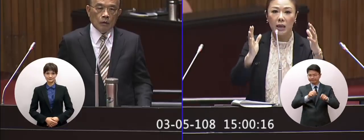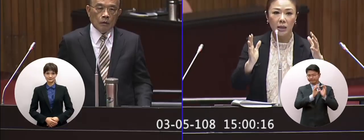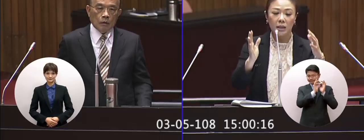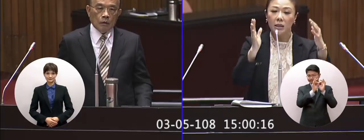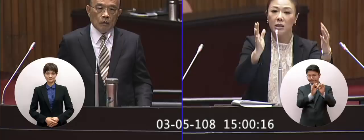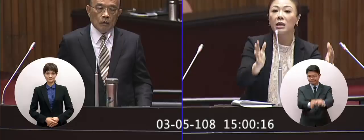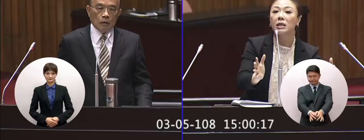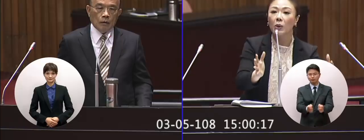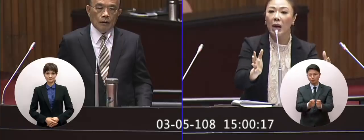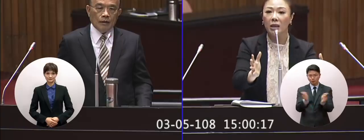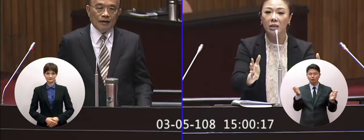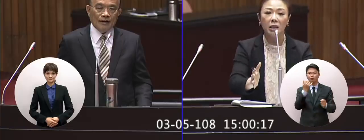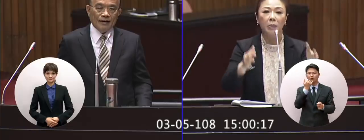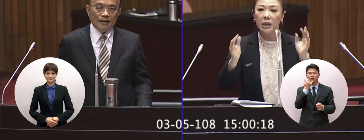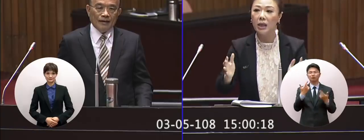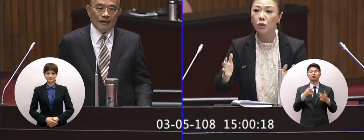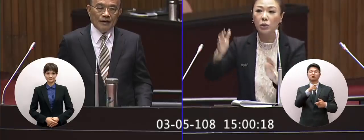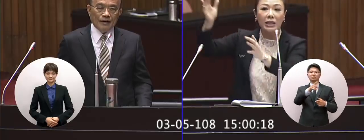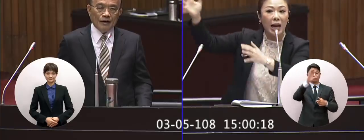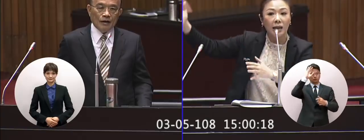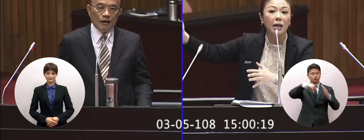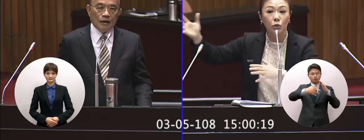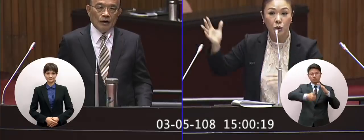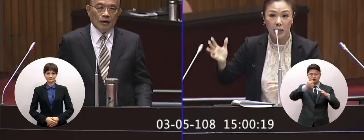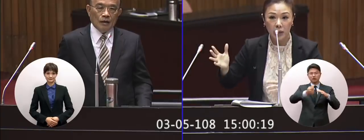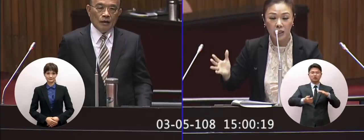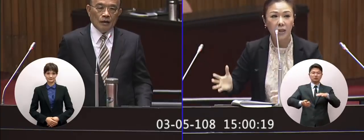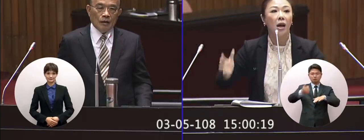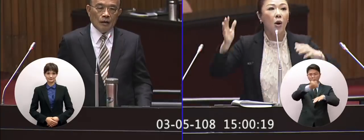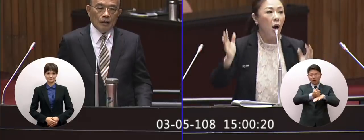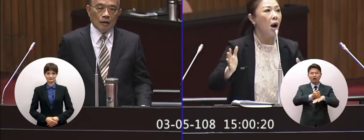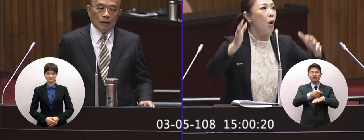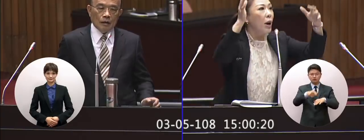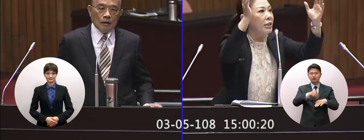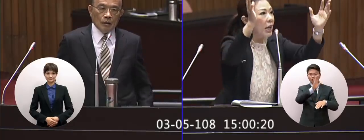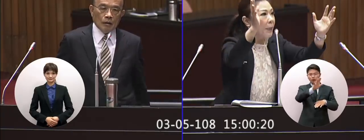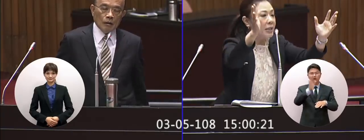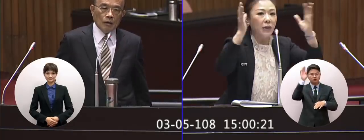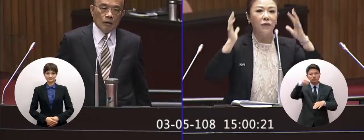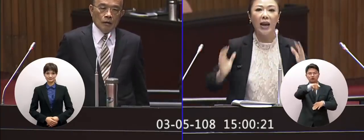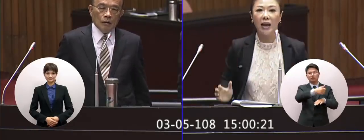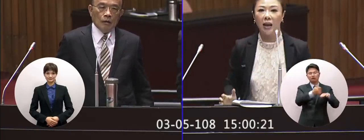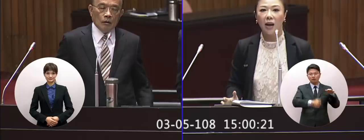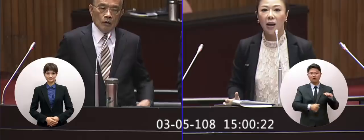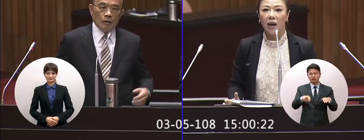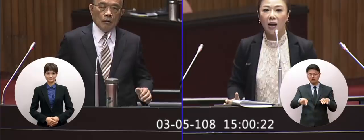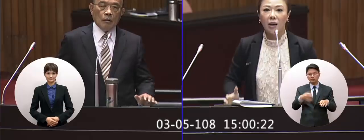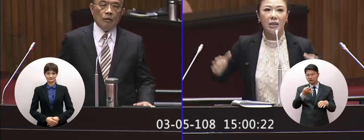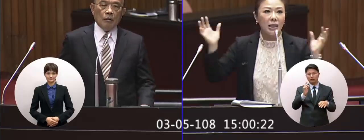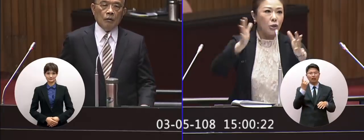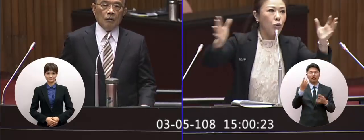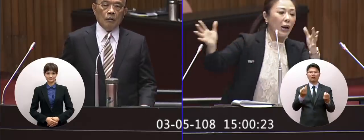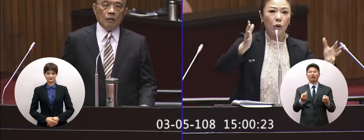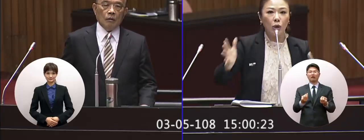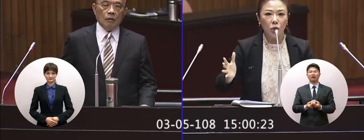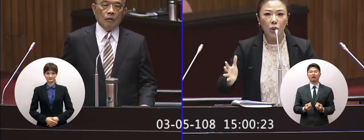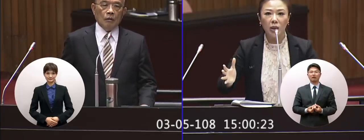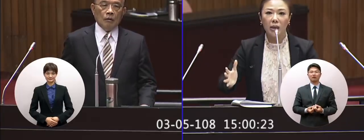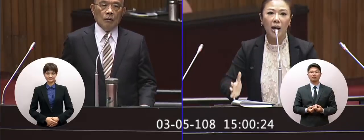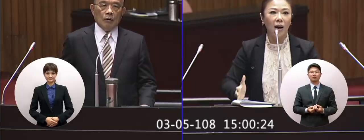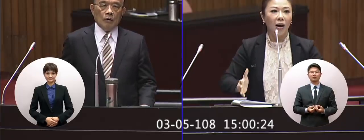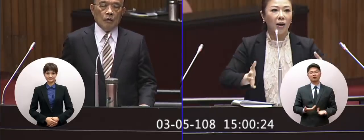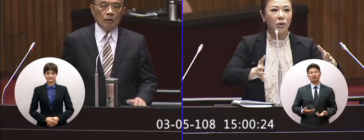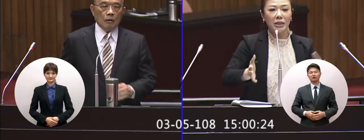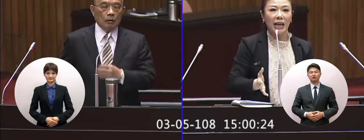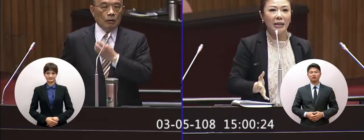院长你这个阶段喊的政策，明年主席长还要到处去找钱，或为了这一笔经费警政署挪来挪